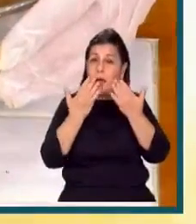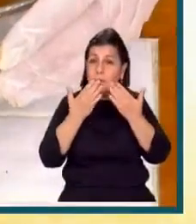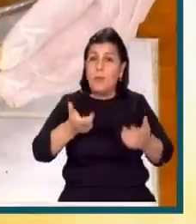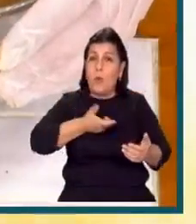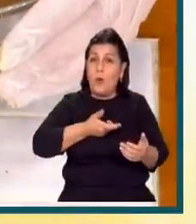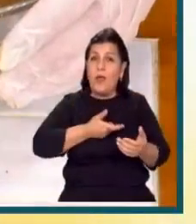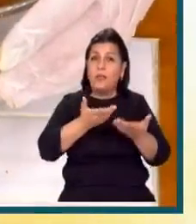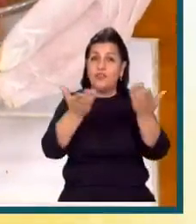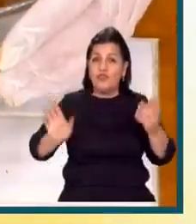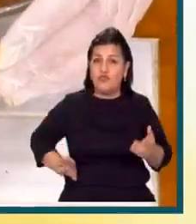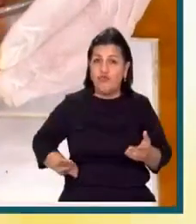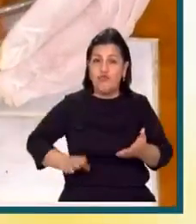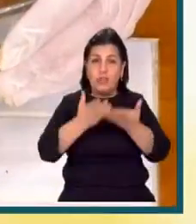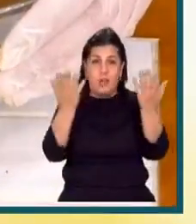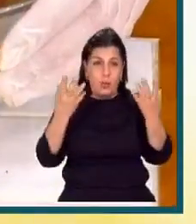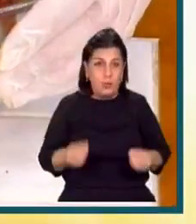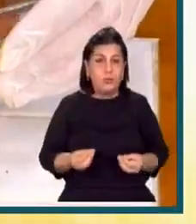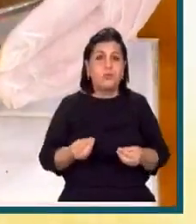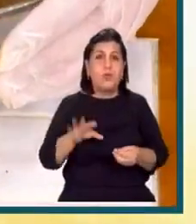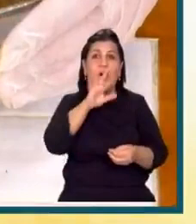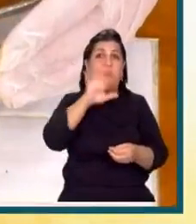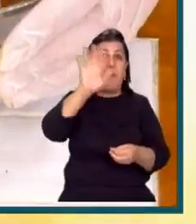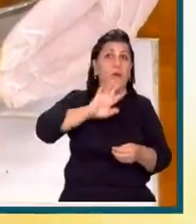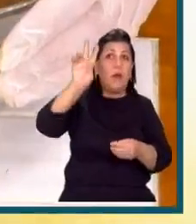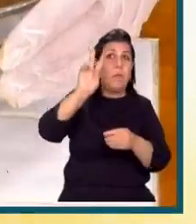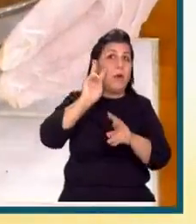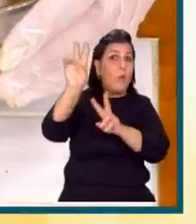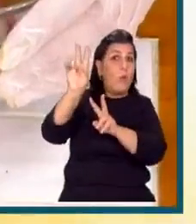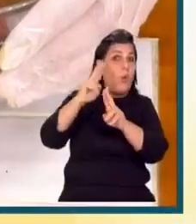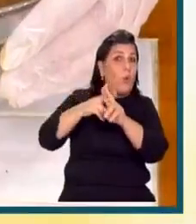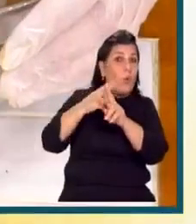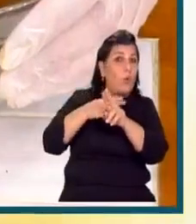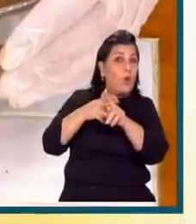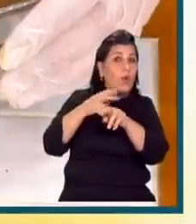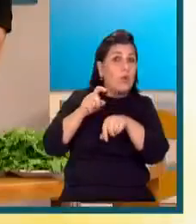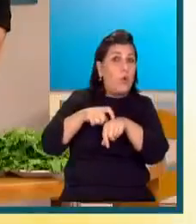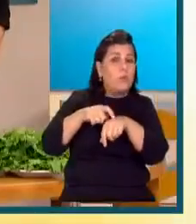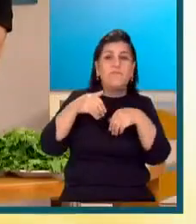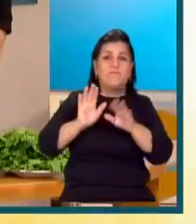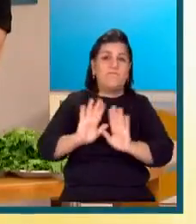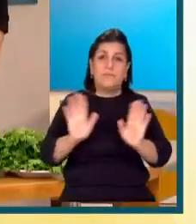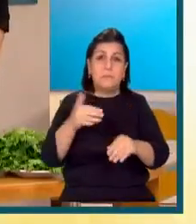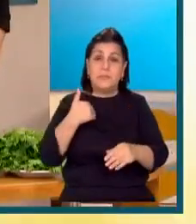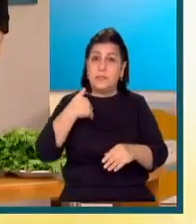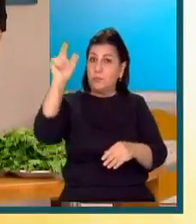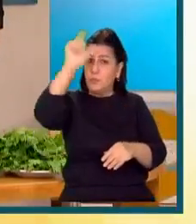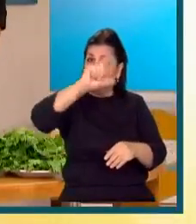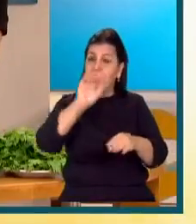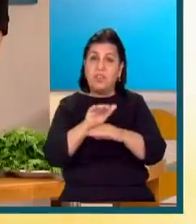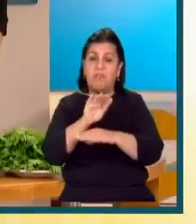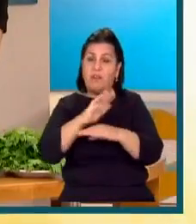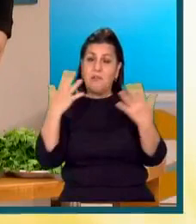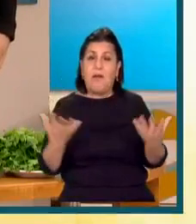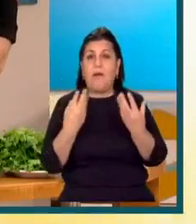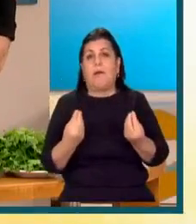olsun her karışımımızı Avrupa'daki şeftali falan örnek alan arkadaşlarımız var ama hiç alakası bizim şeflerimiz hepsinden kat bir